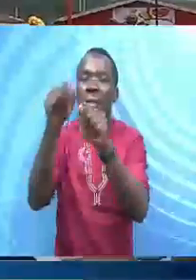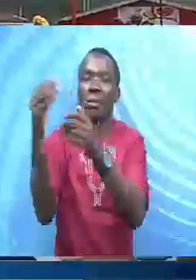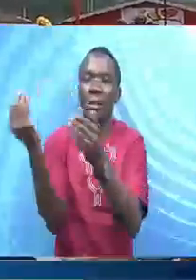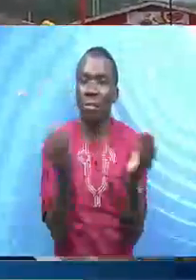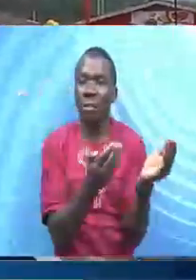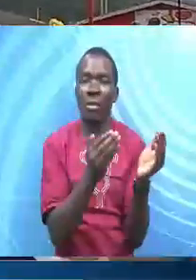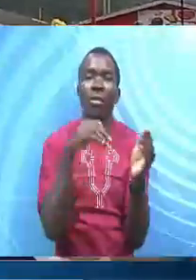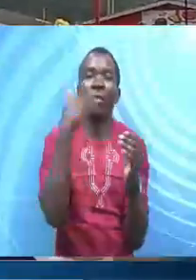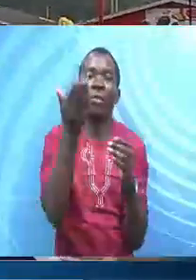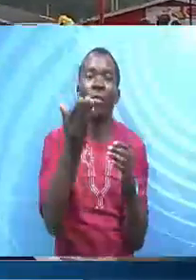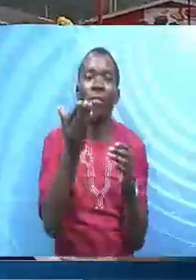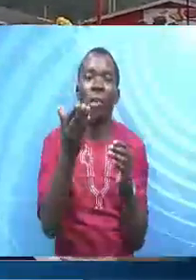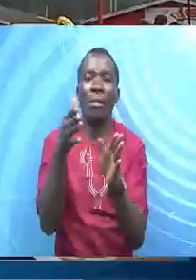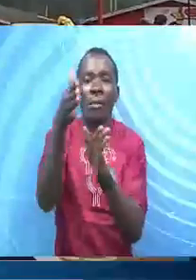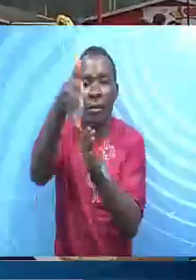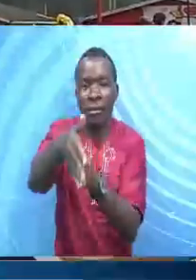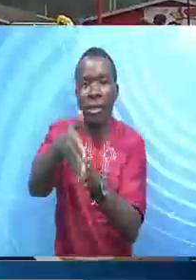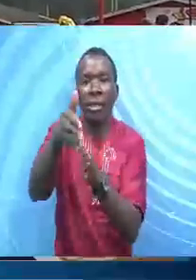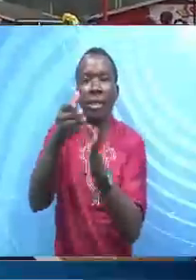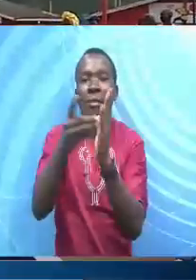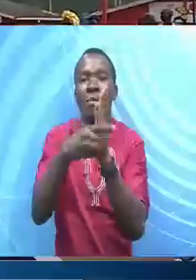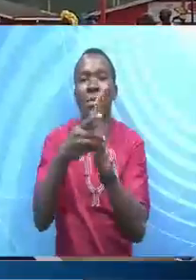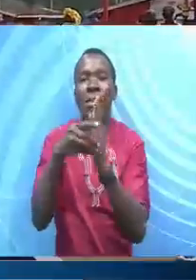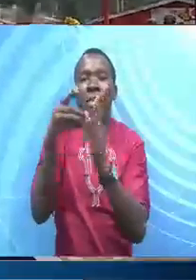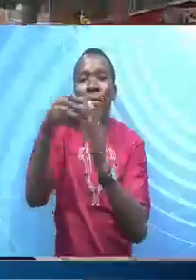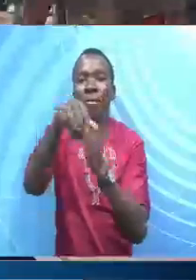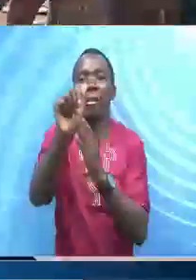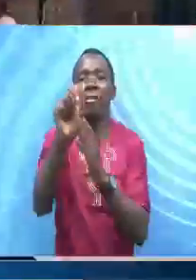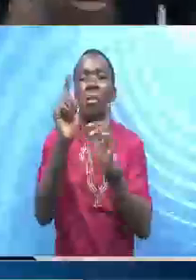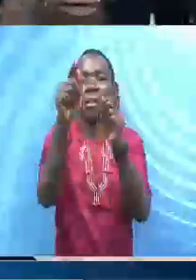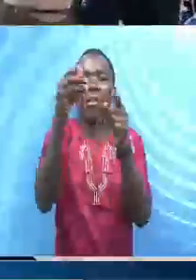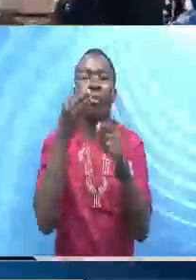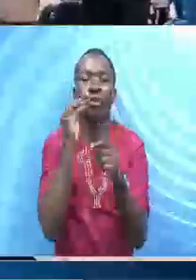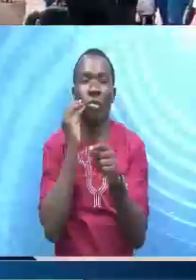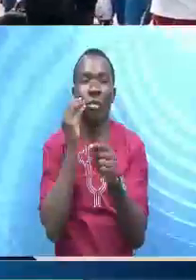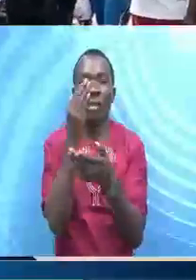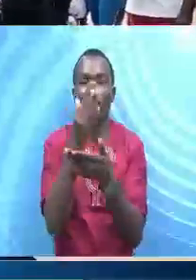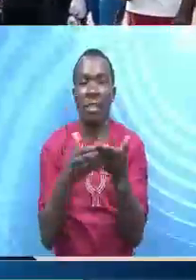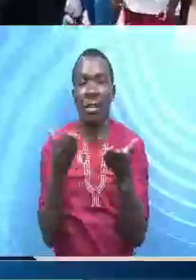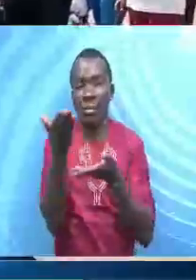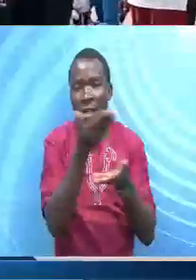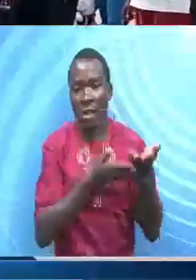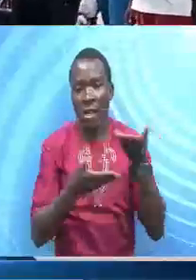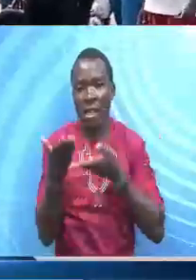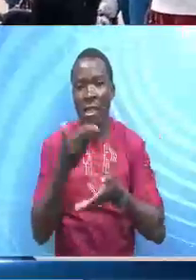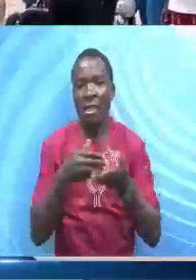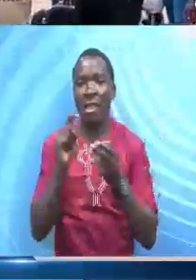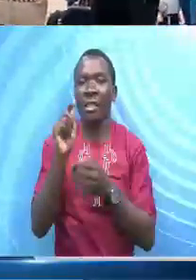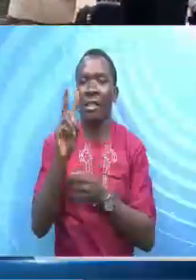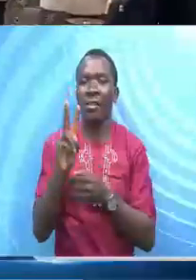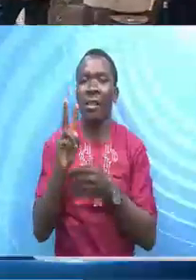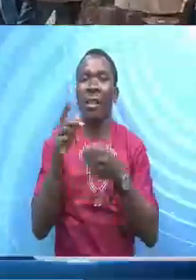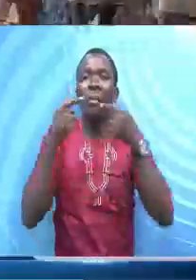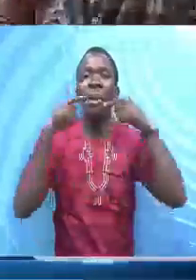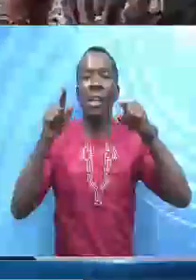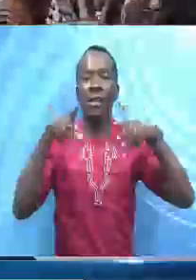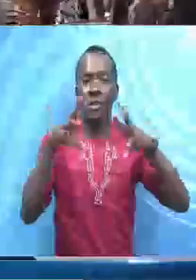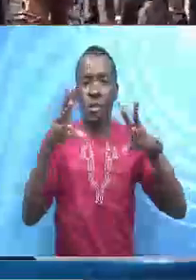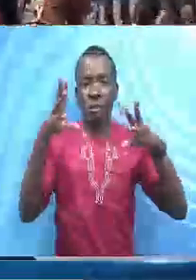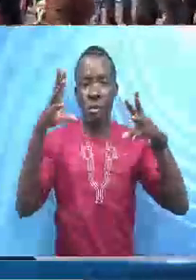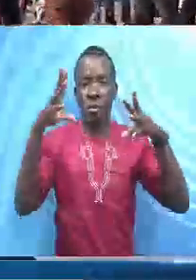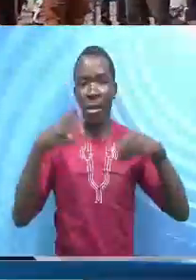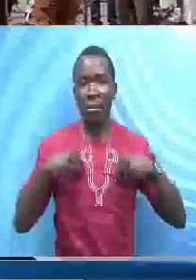mu turere batukamo bagiye gukora yaguma mu rugo. Bamwe mu bagane na BTN TV batangaje uko bakiriye iki cyemezo cyo